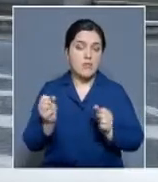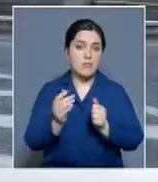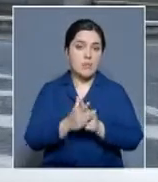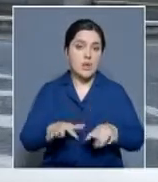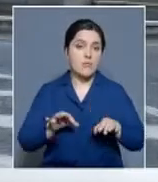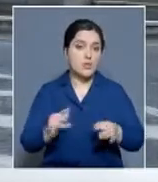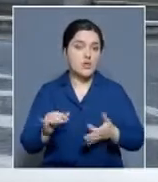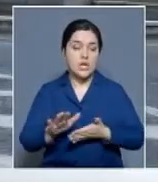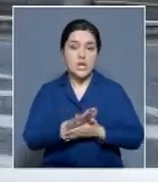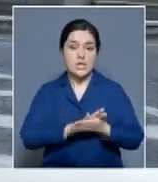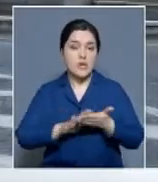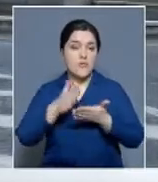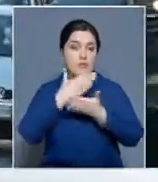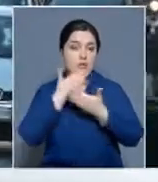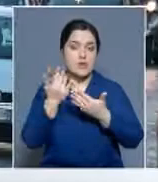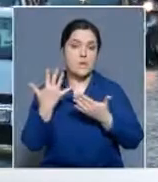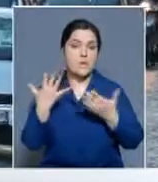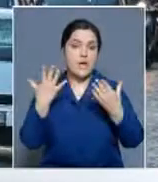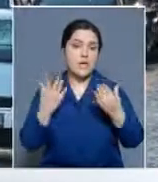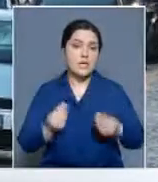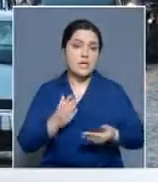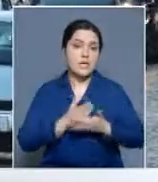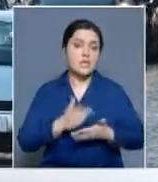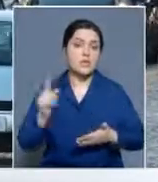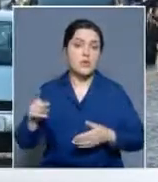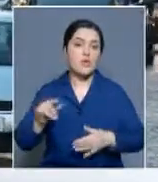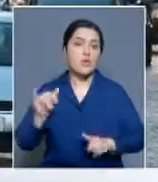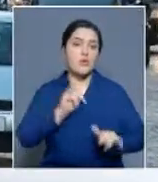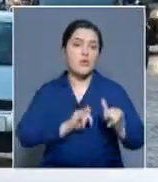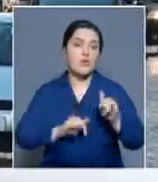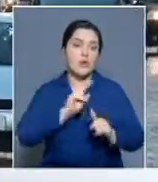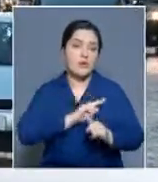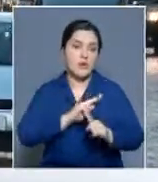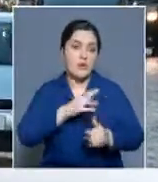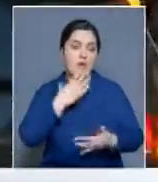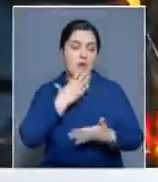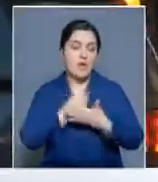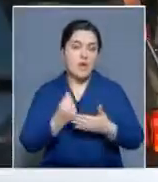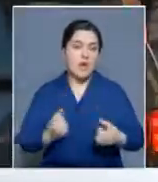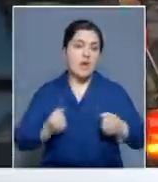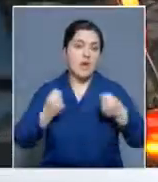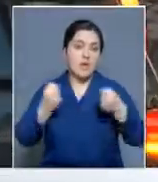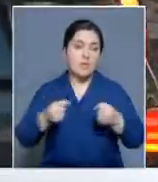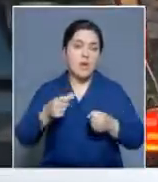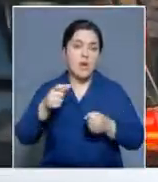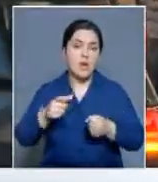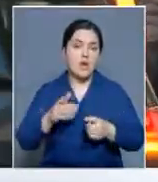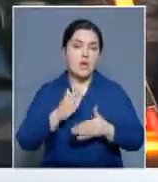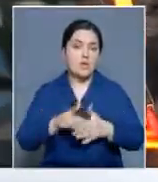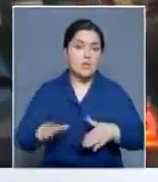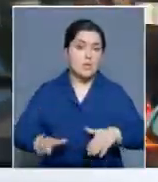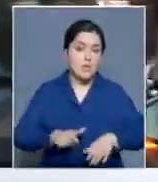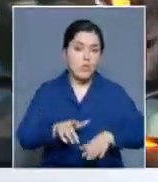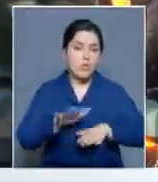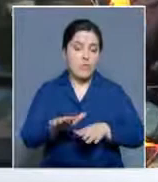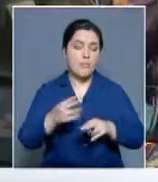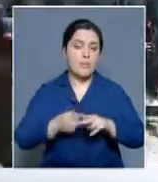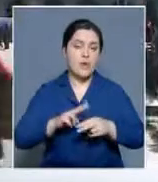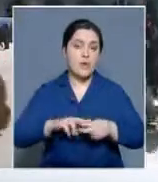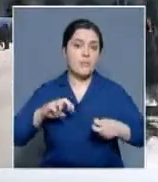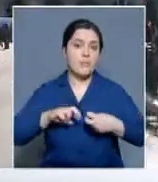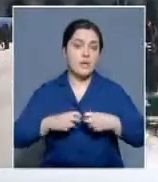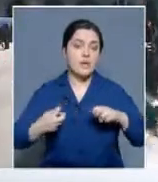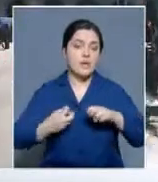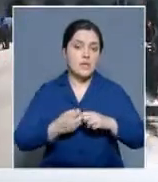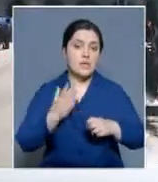нет никого и нет уже 5-й день. Римляне на работу вынуждены ездить на собственном авто. На дорогах хаос и добраться куда-то большая проблема.